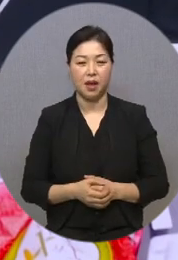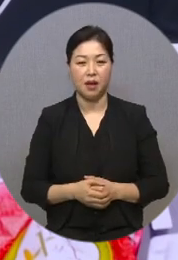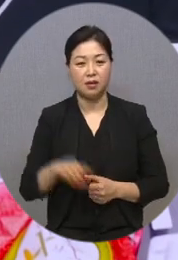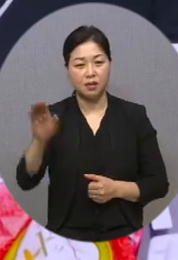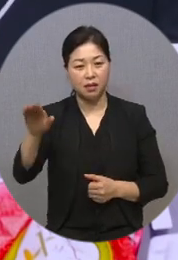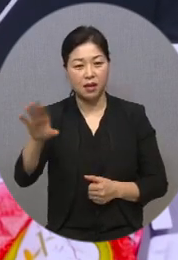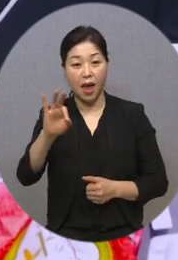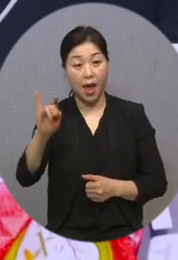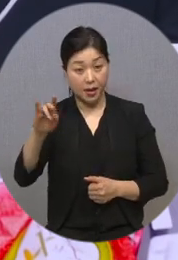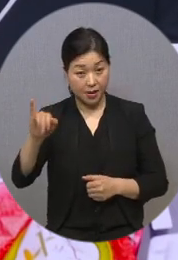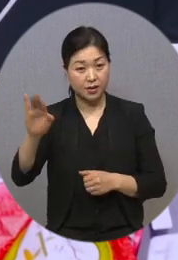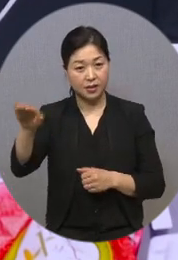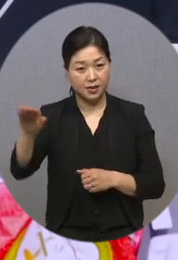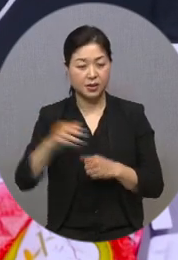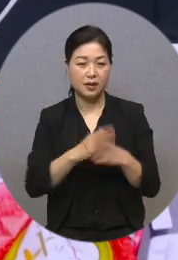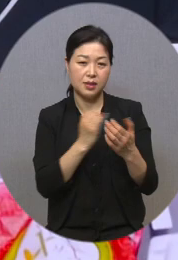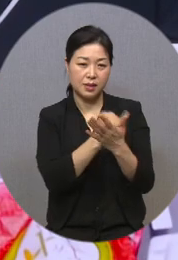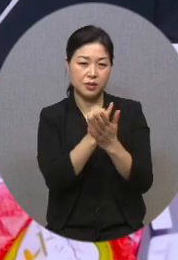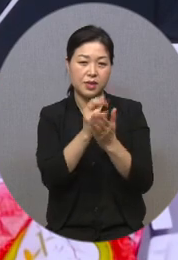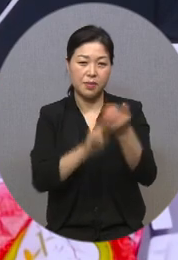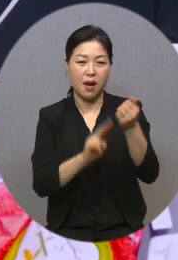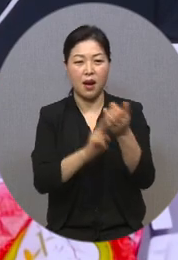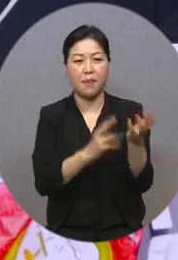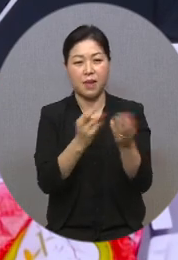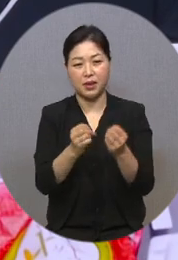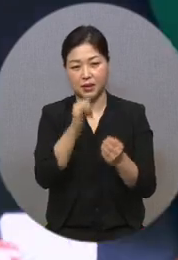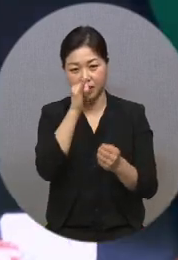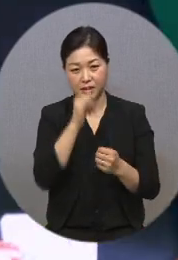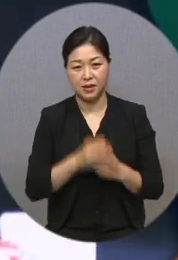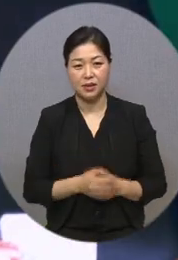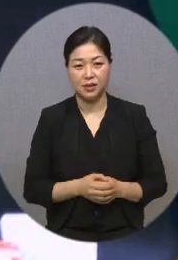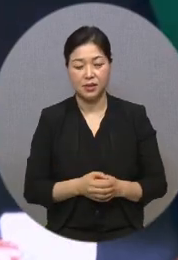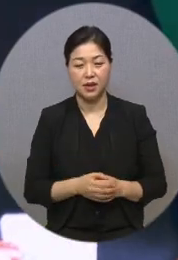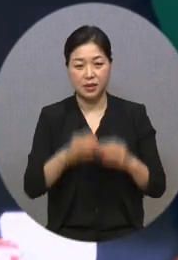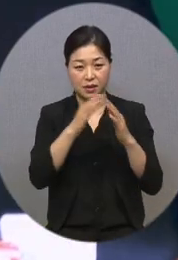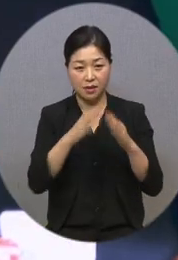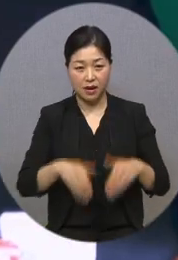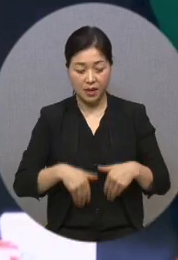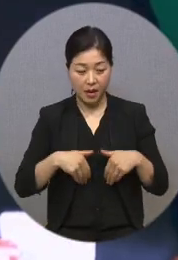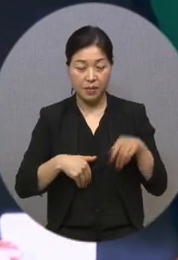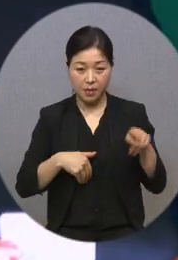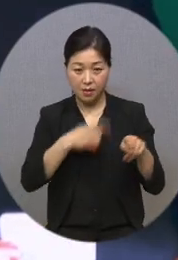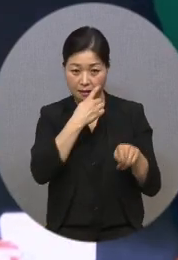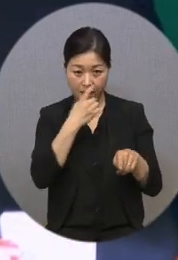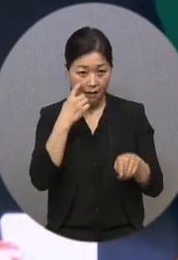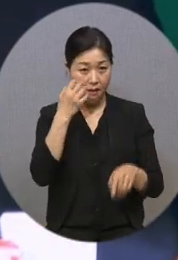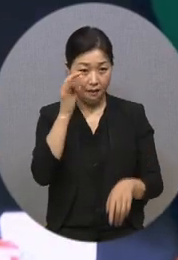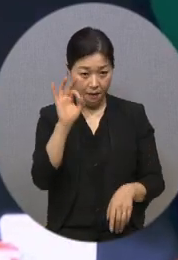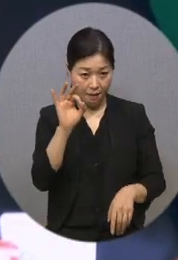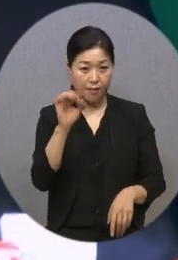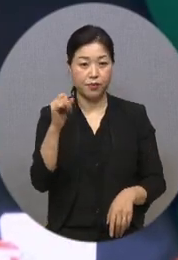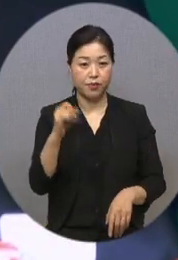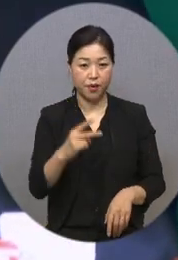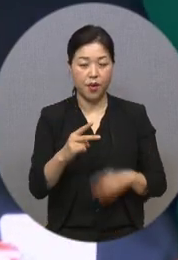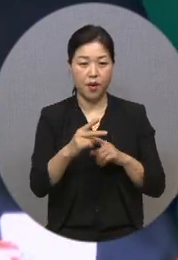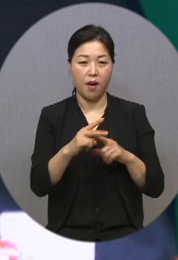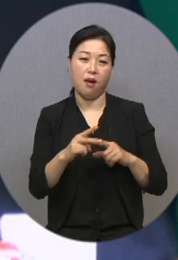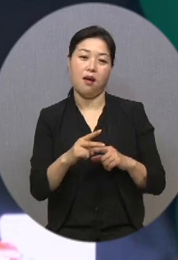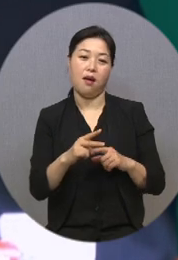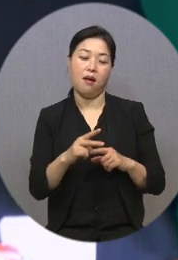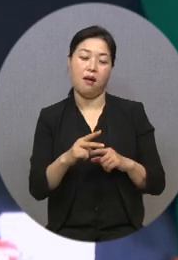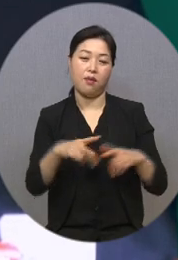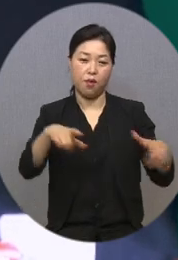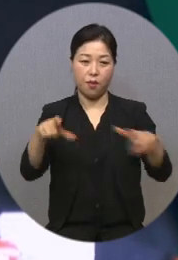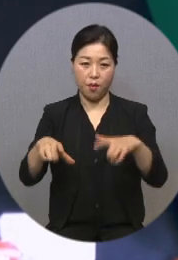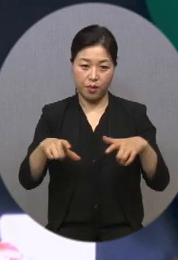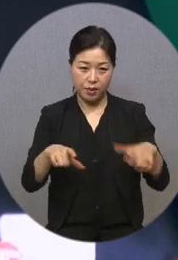아주 많이 늘 판매를 하잖아요. 네. 그러나 이 전라남도에서 인증한 그리고 또 여기 지리적 표시제